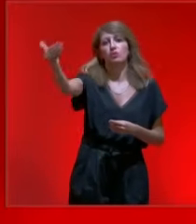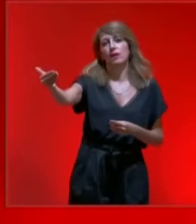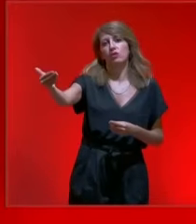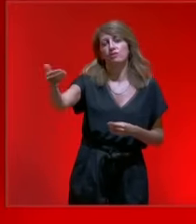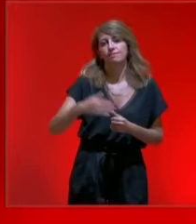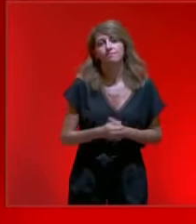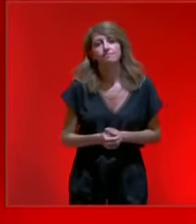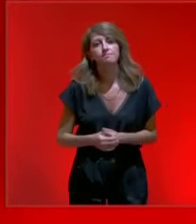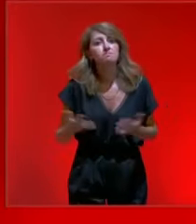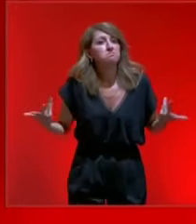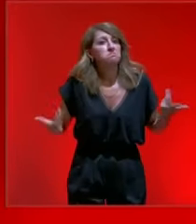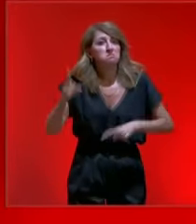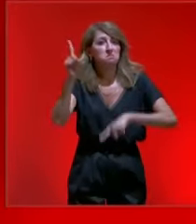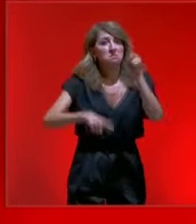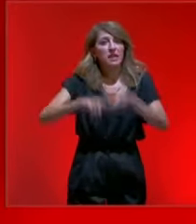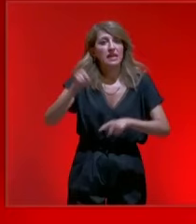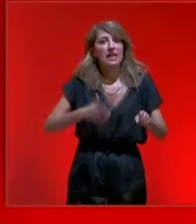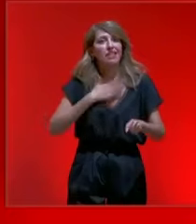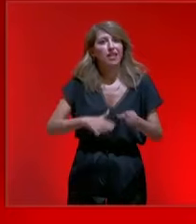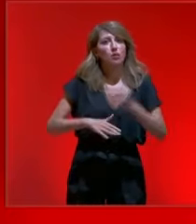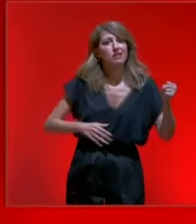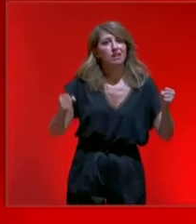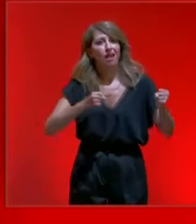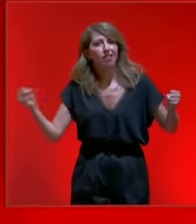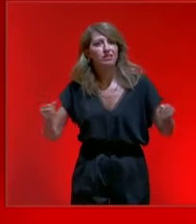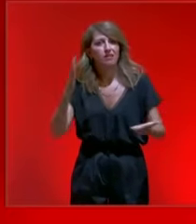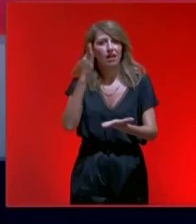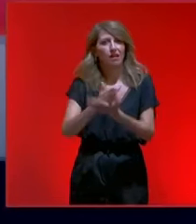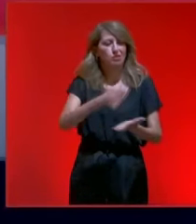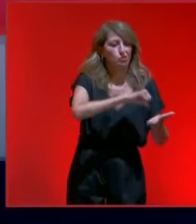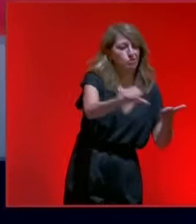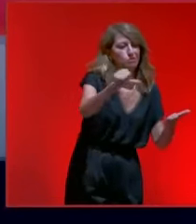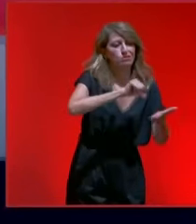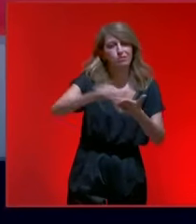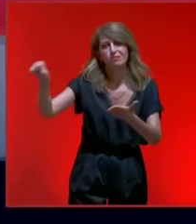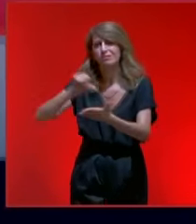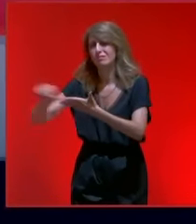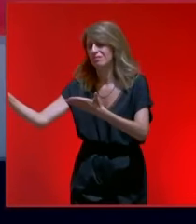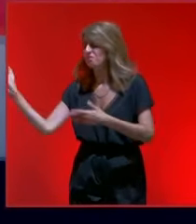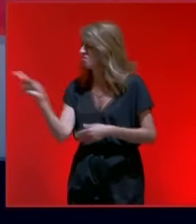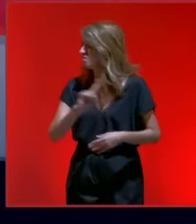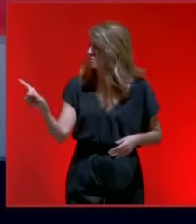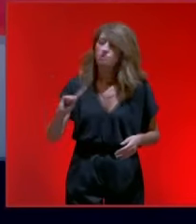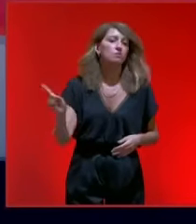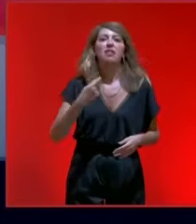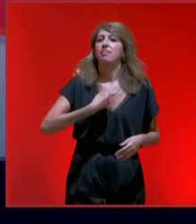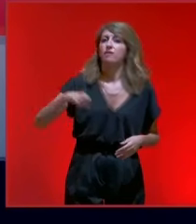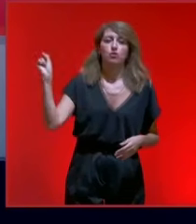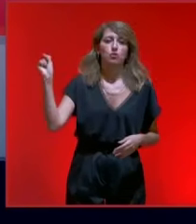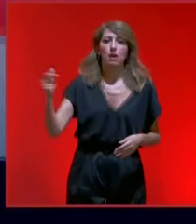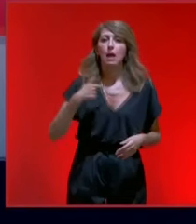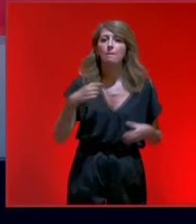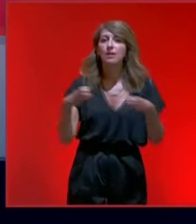χωρίς πολιτικούς προσδιορισμούς, αυτός σίγουρα δεν είναι η δική μας παράταξη. Η βασική διαιρετική τομή